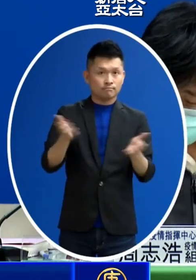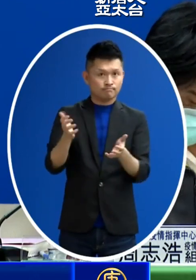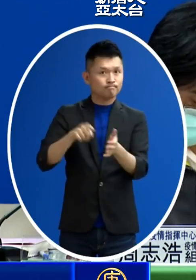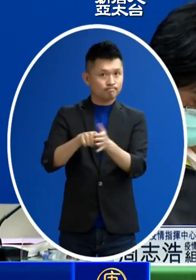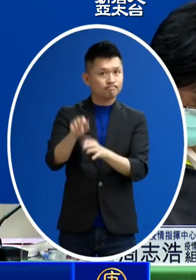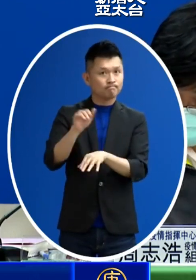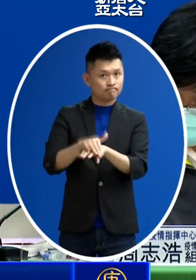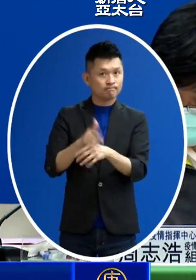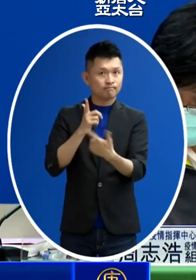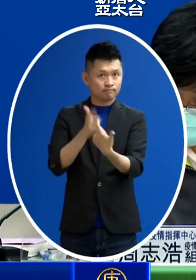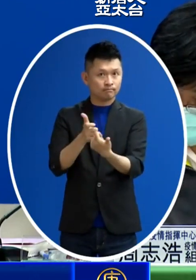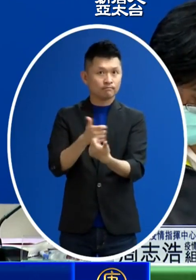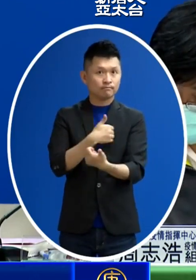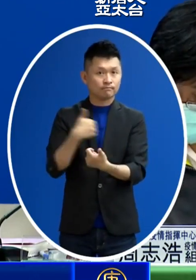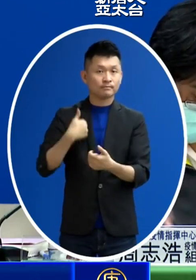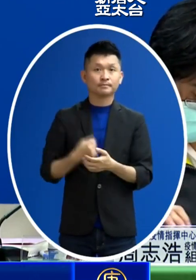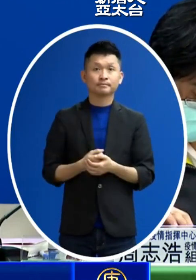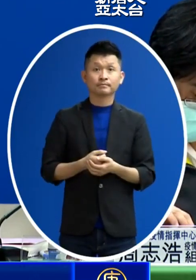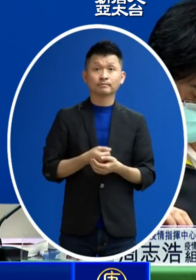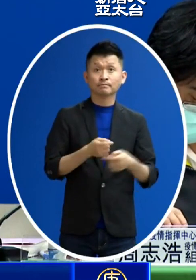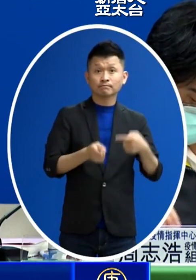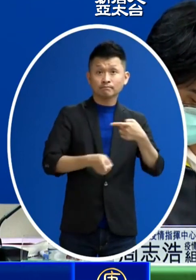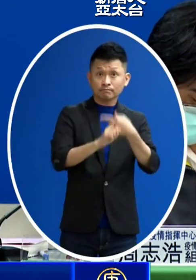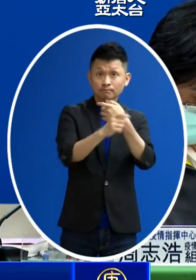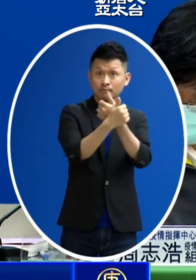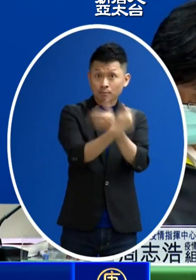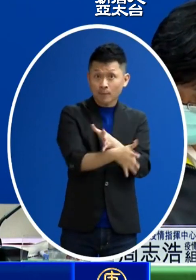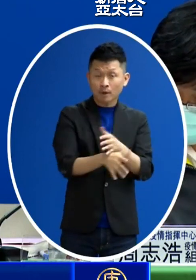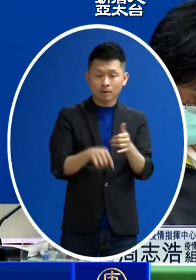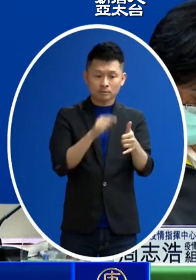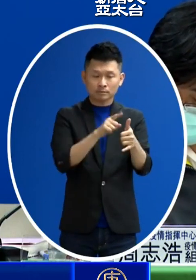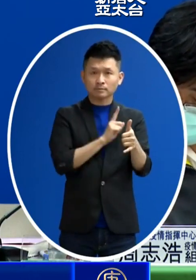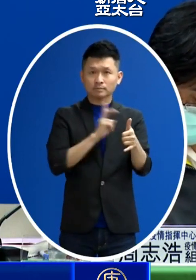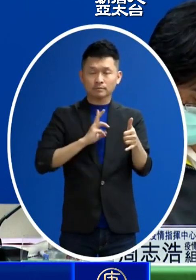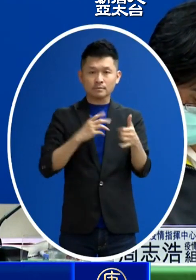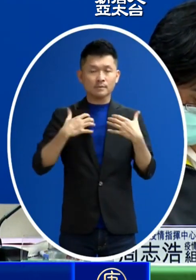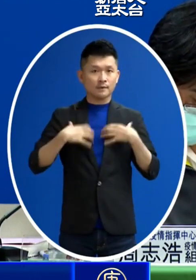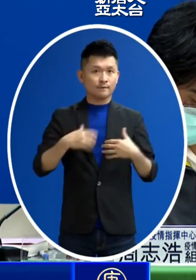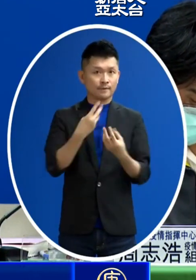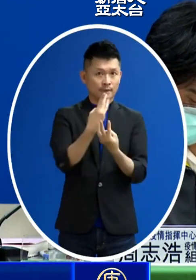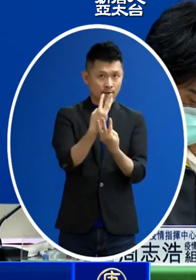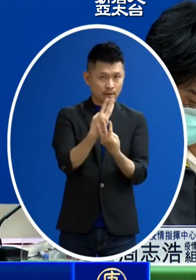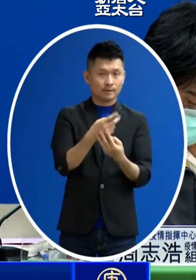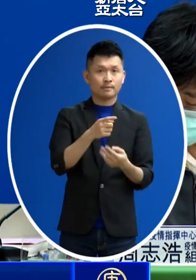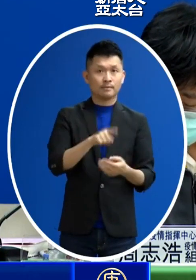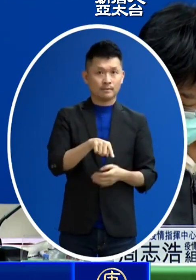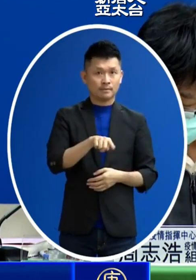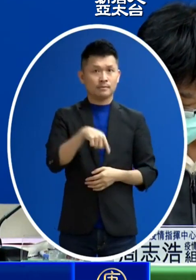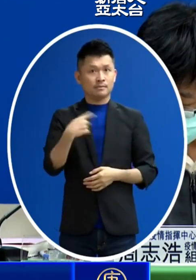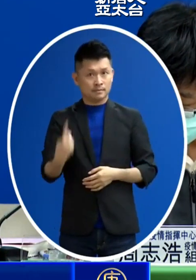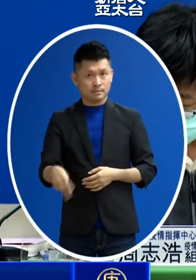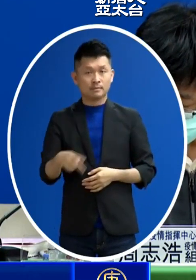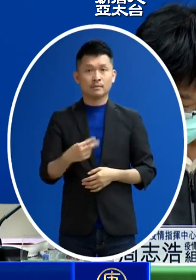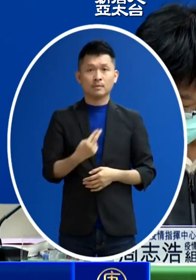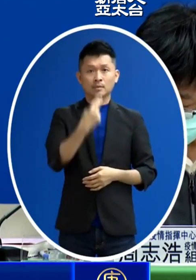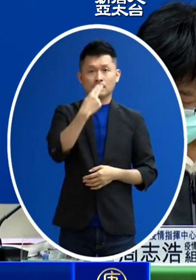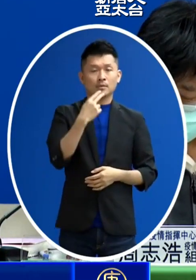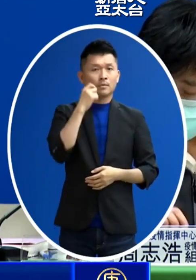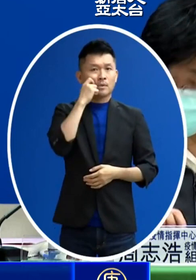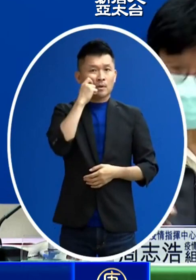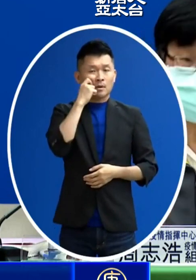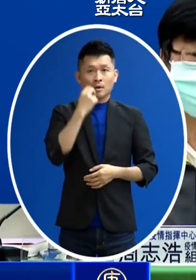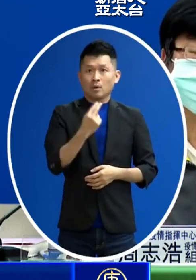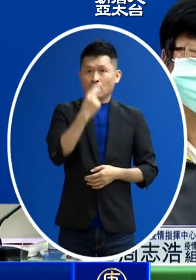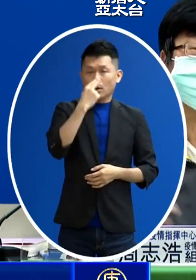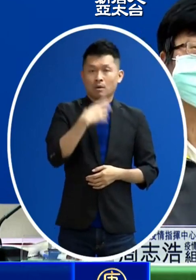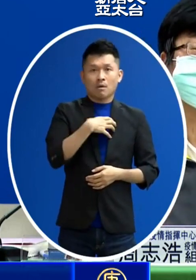专长的地方，因为很多染疫者他事实上是有并发肺炎甚至有的时候会到这个呼吸窘迫、呼吸衰